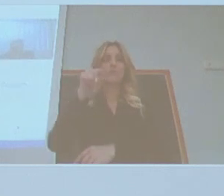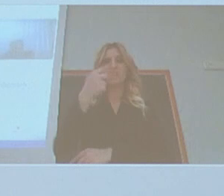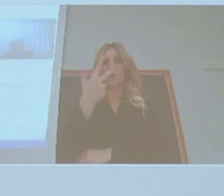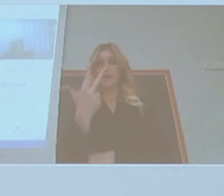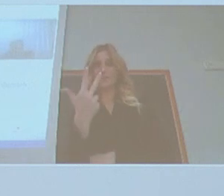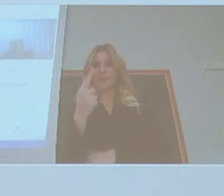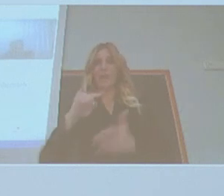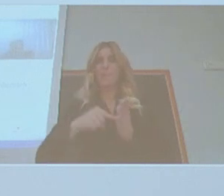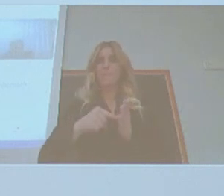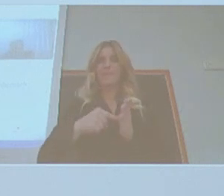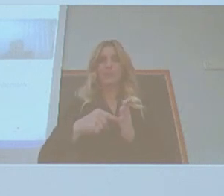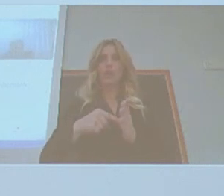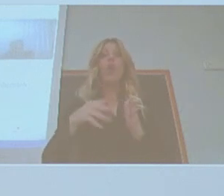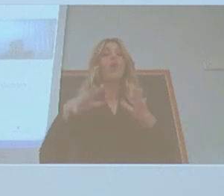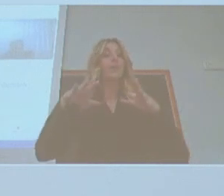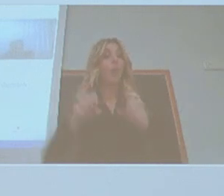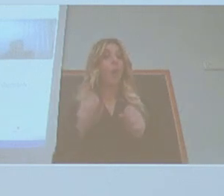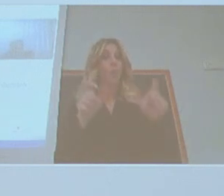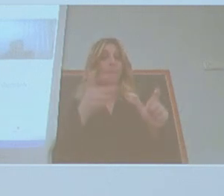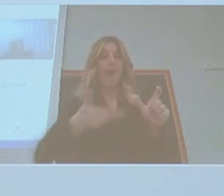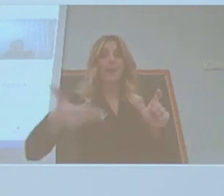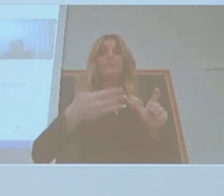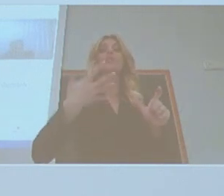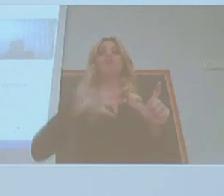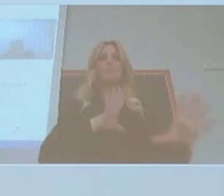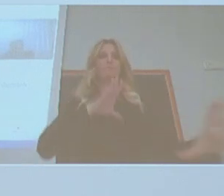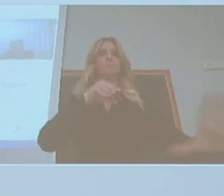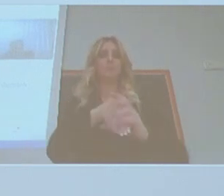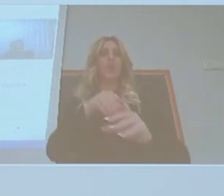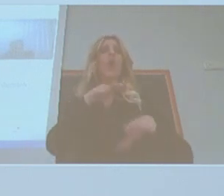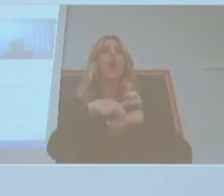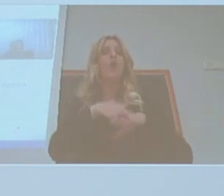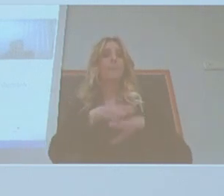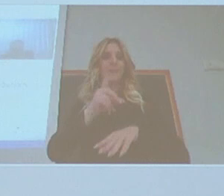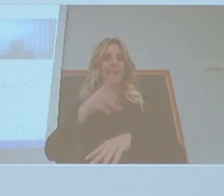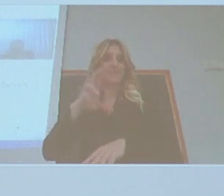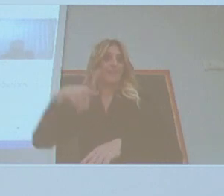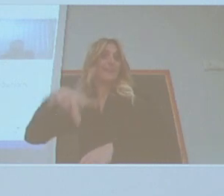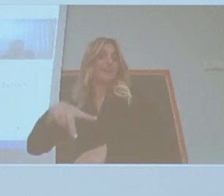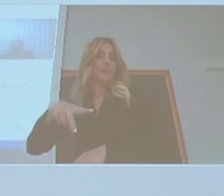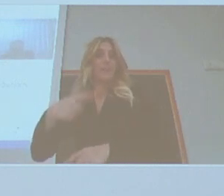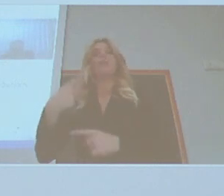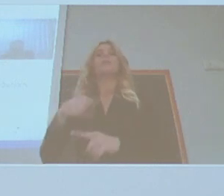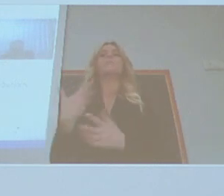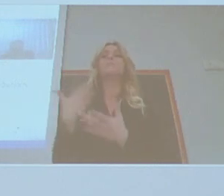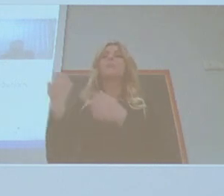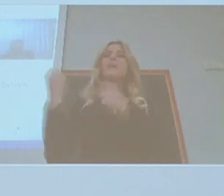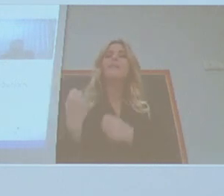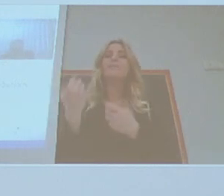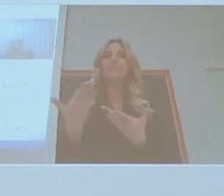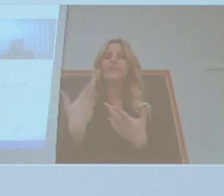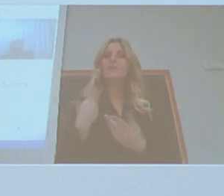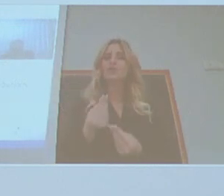1,3-1,4 milioni di occupati sarà nel settore delle competenze green. E la Fondazione Stimbola ha